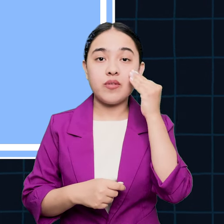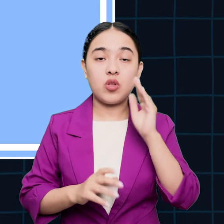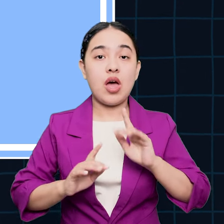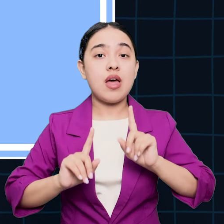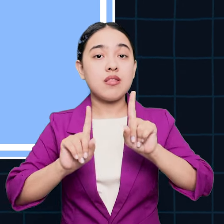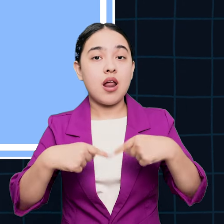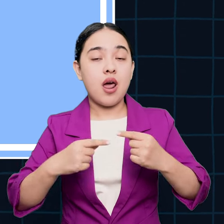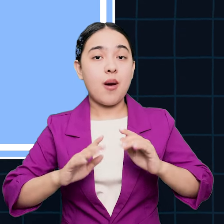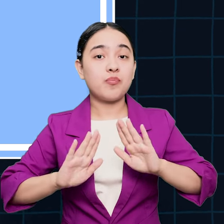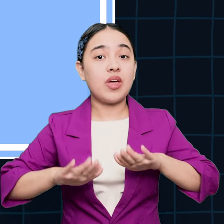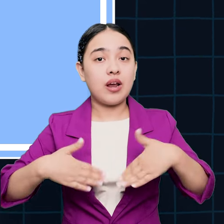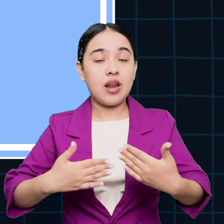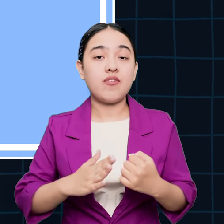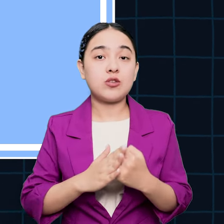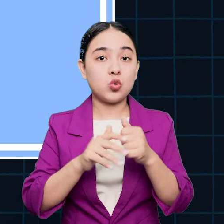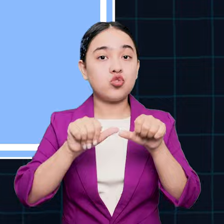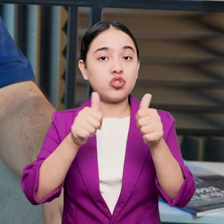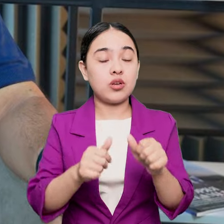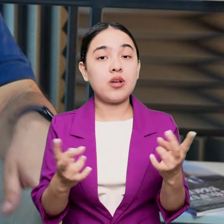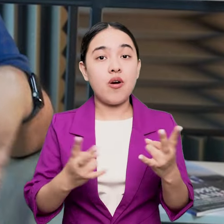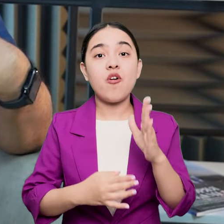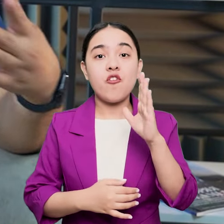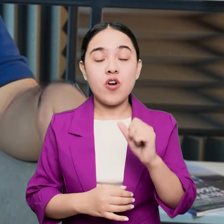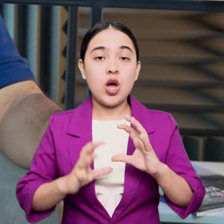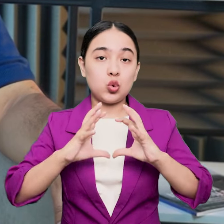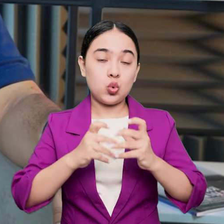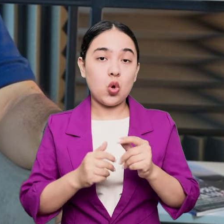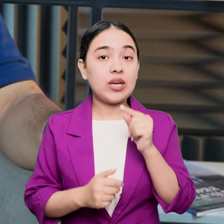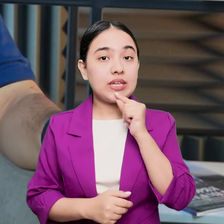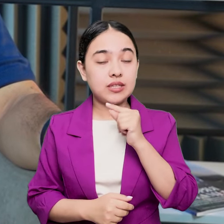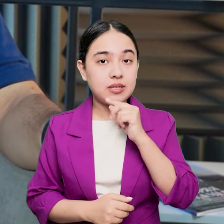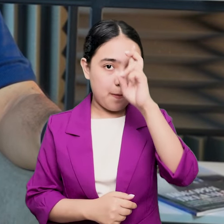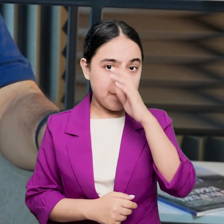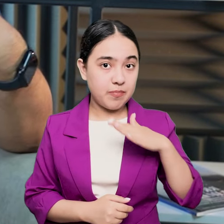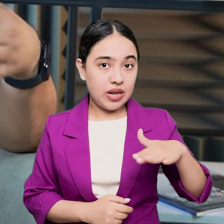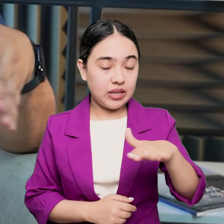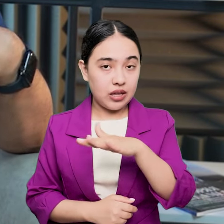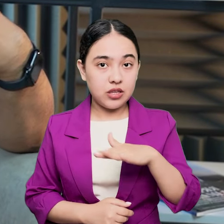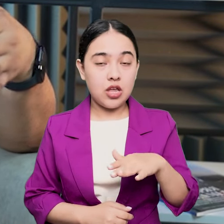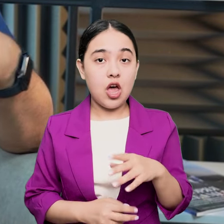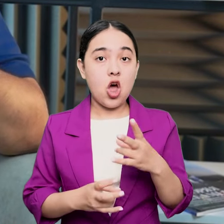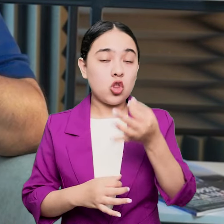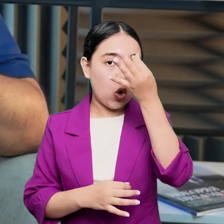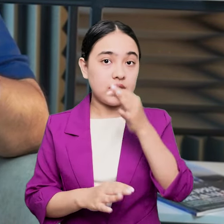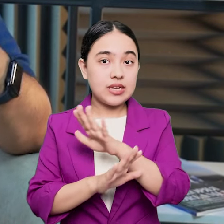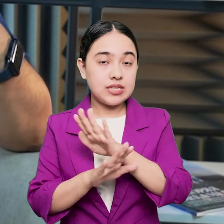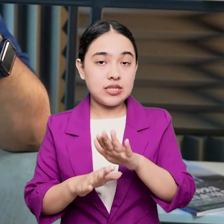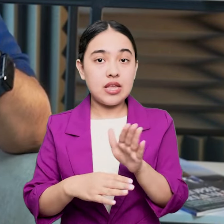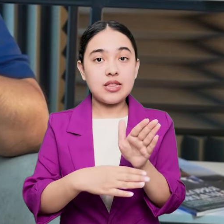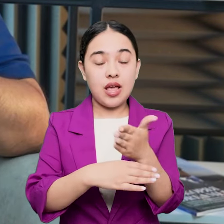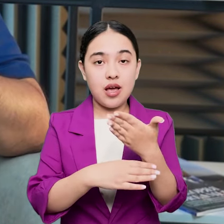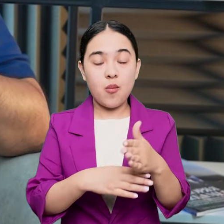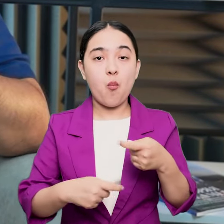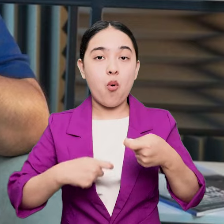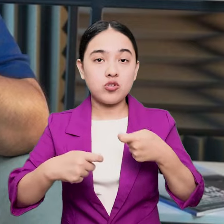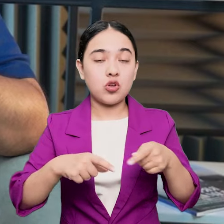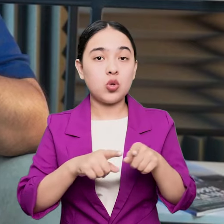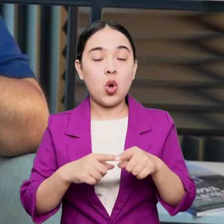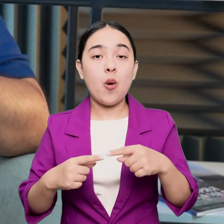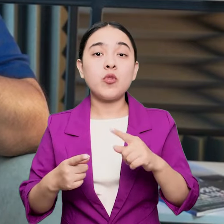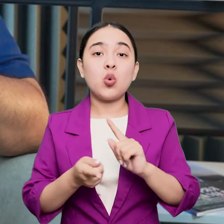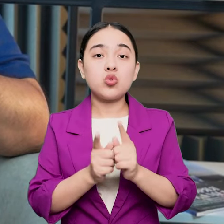taklif asosida shakllanishi zarur bo'ladi va dunyo iqtisodiyotida mamlakatlarning notekis taqsimlanishi bozorlarning ham